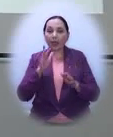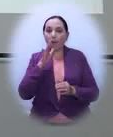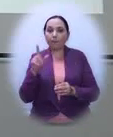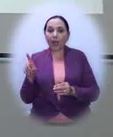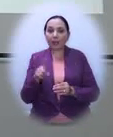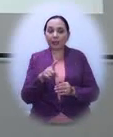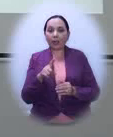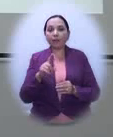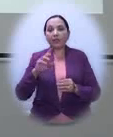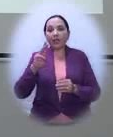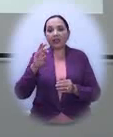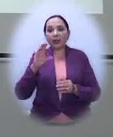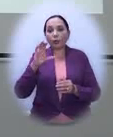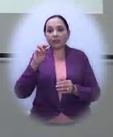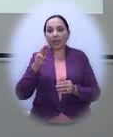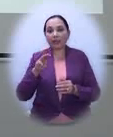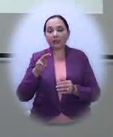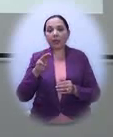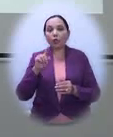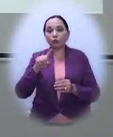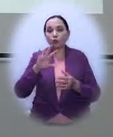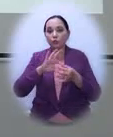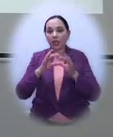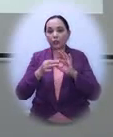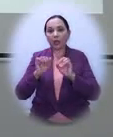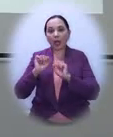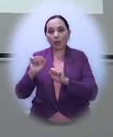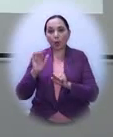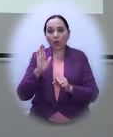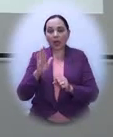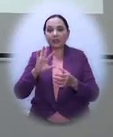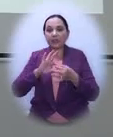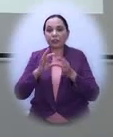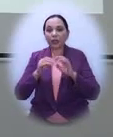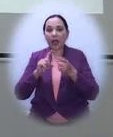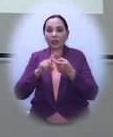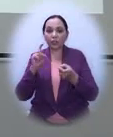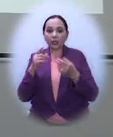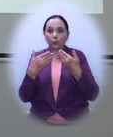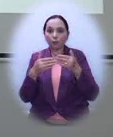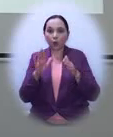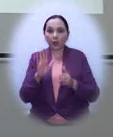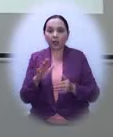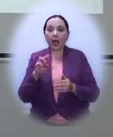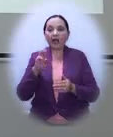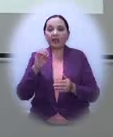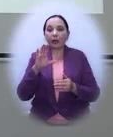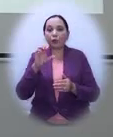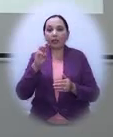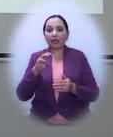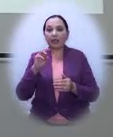paytda termostat shu zanjirni himoyalab, zanjirni ajratib yuboradi.